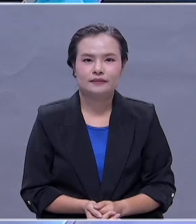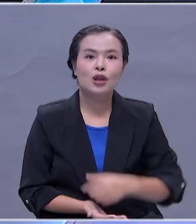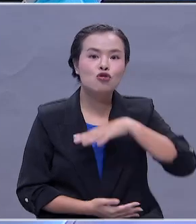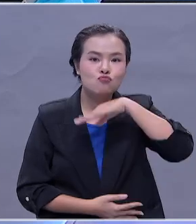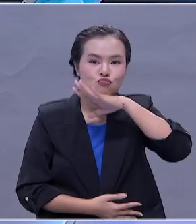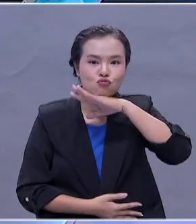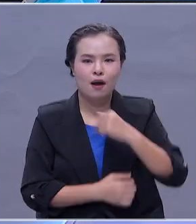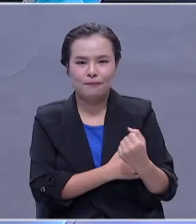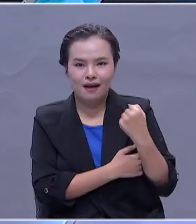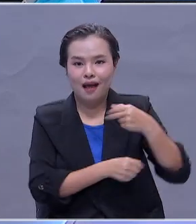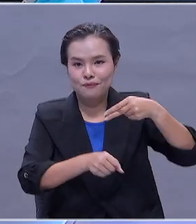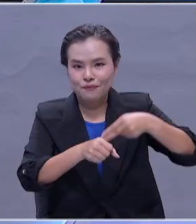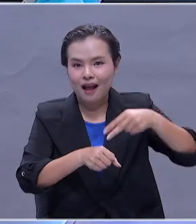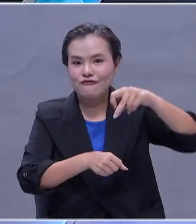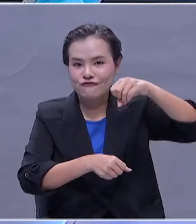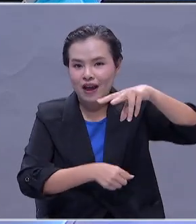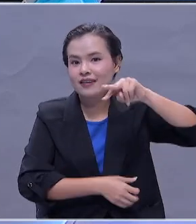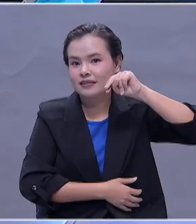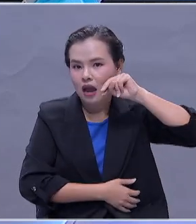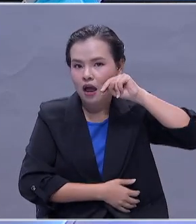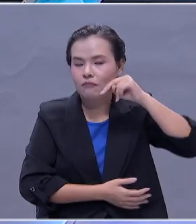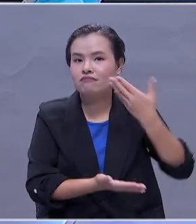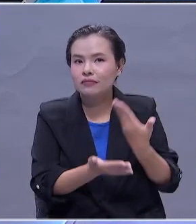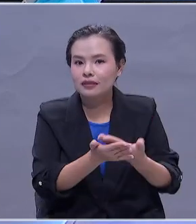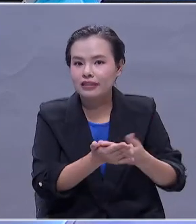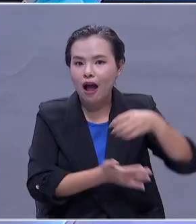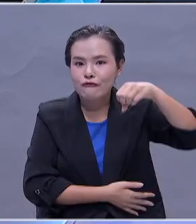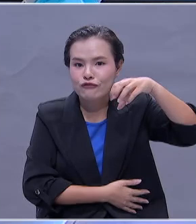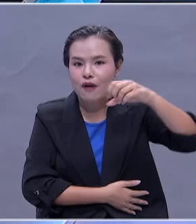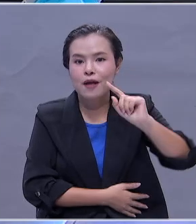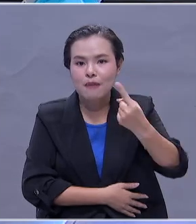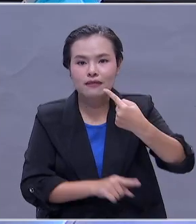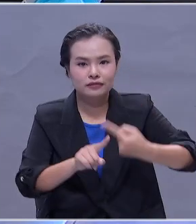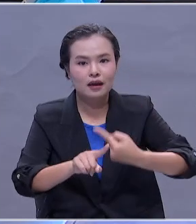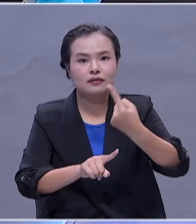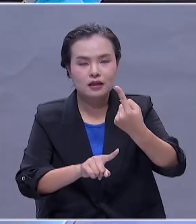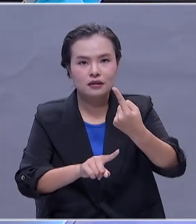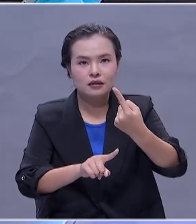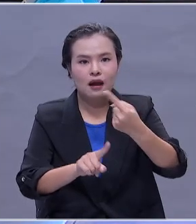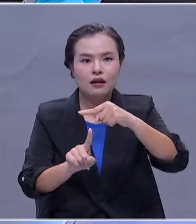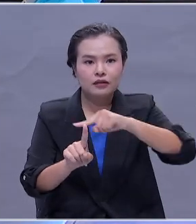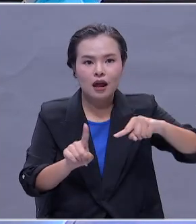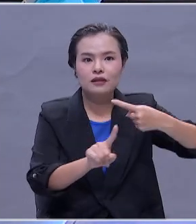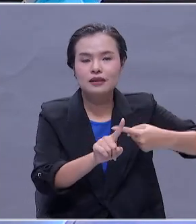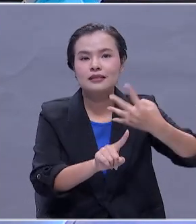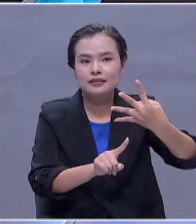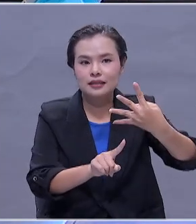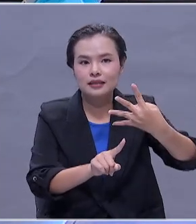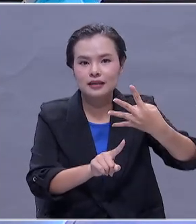มาดูเรื่องพลังงานกันหน่อยคุณผู้ชมคะตกลงแล้วเนี่ยค่าไฟในรอบใหม่เดือนมกราคมถึงเมษายน